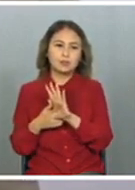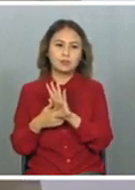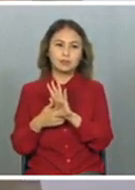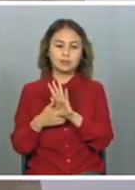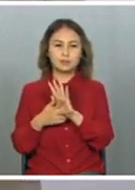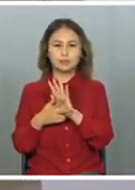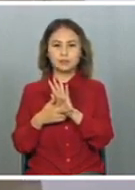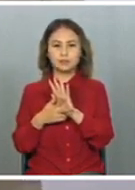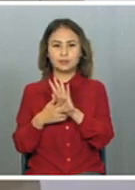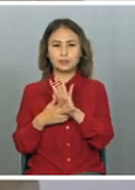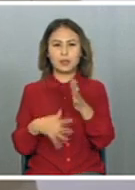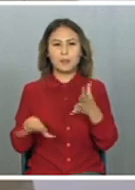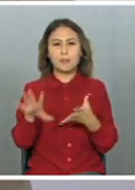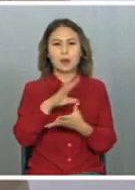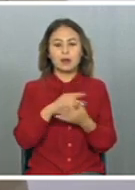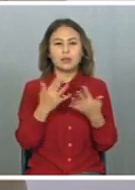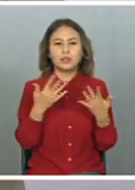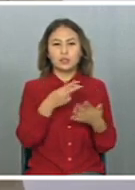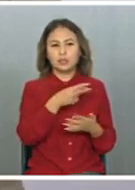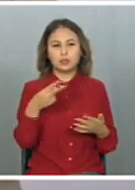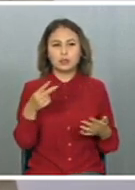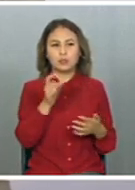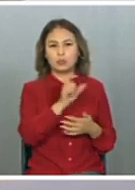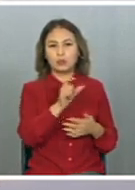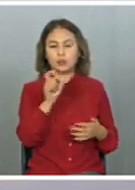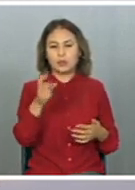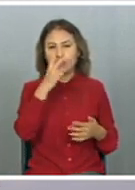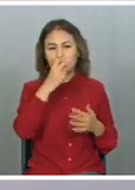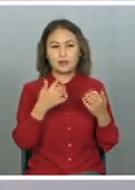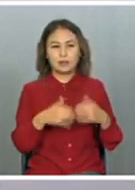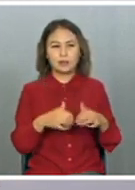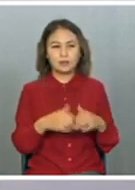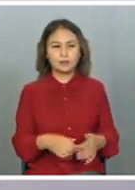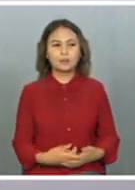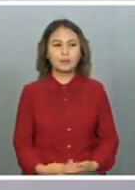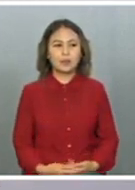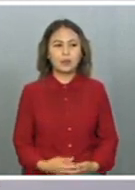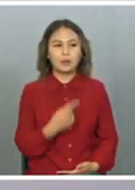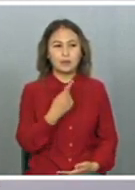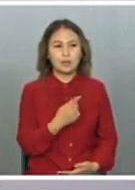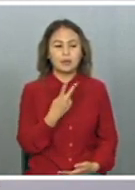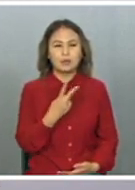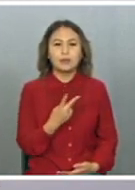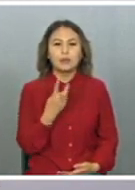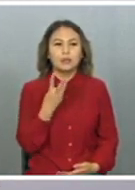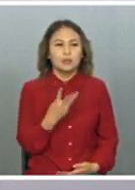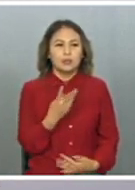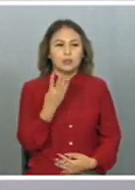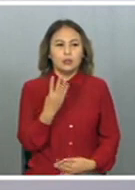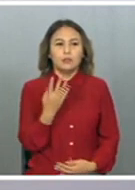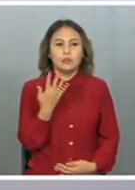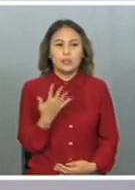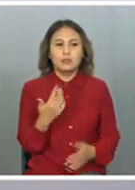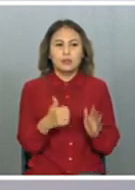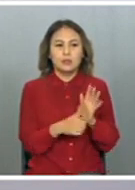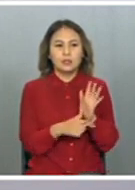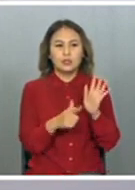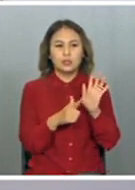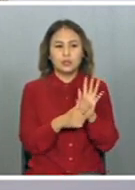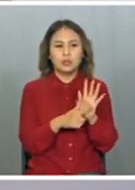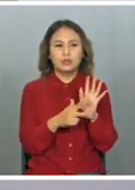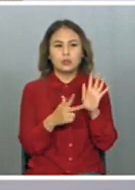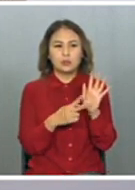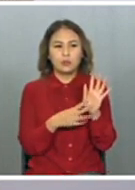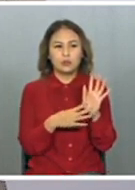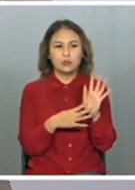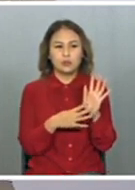кесініміз, барлығы неше тең бөлікке бөлінгенін санайық. 1, 2, 3, 4, 5, 6, 7,